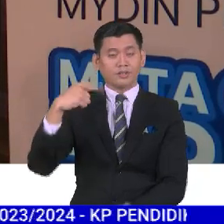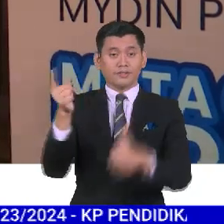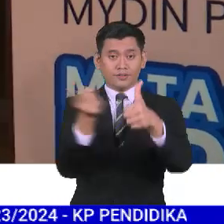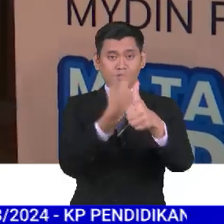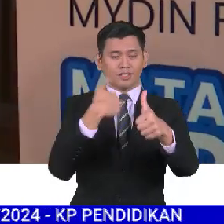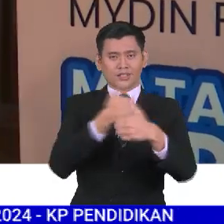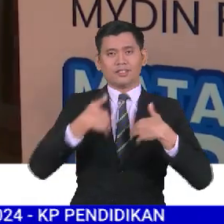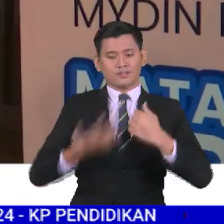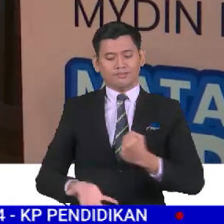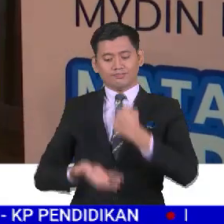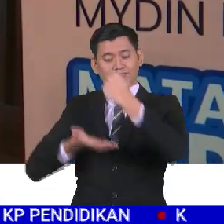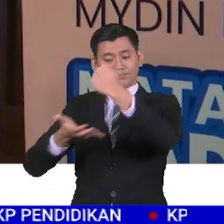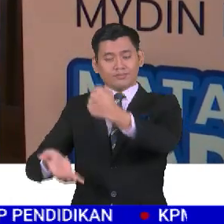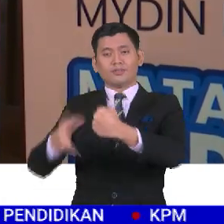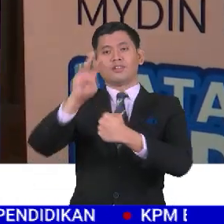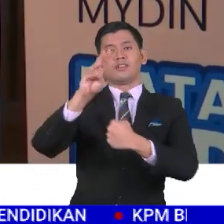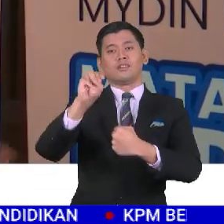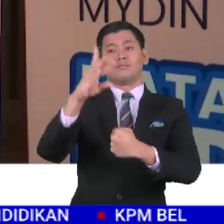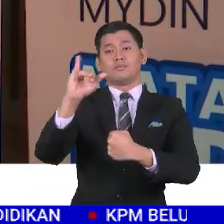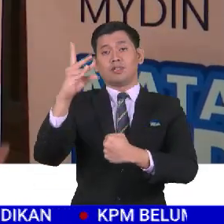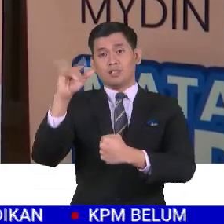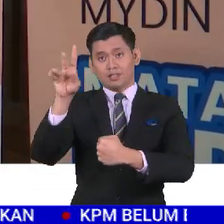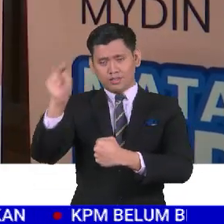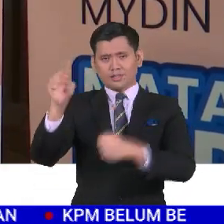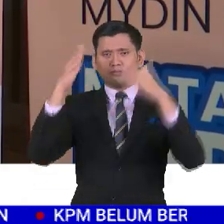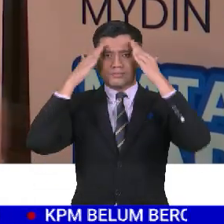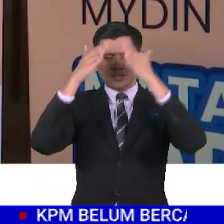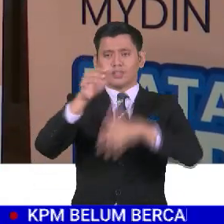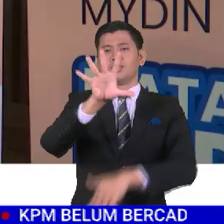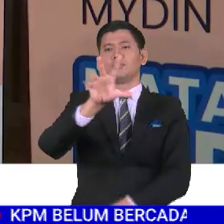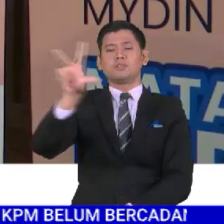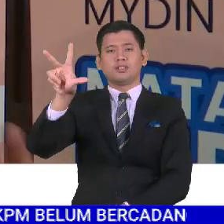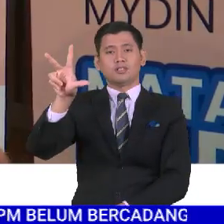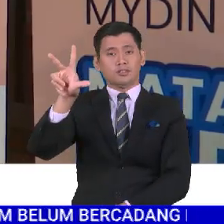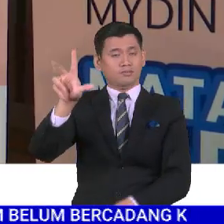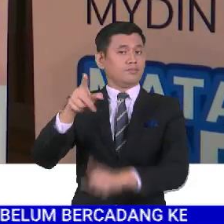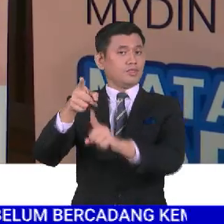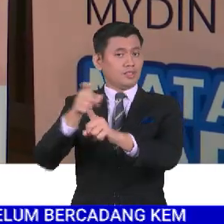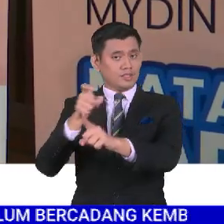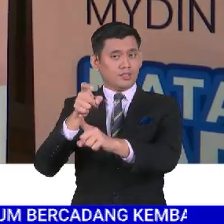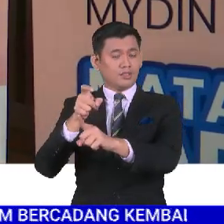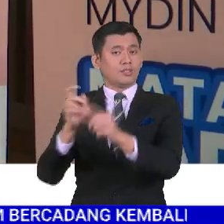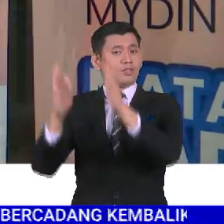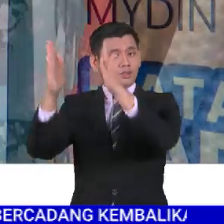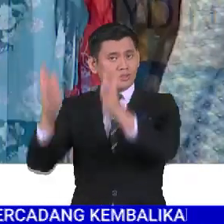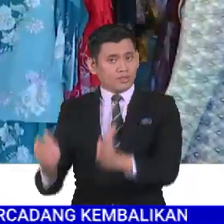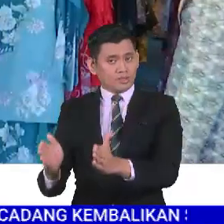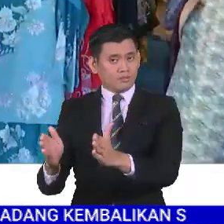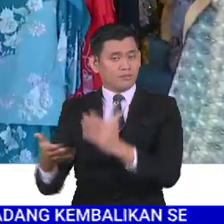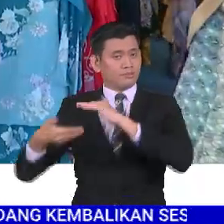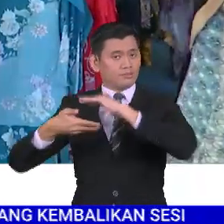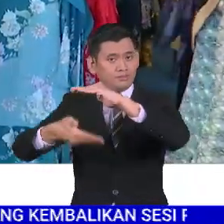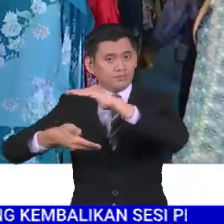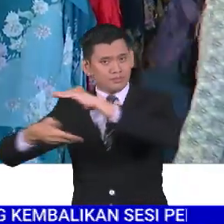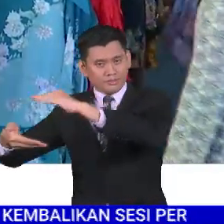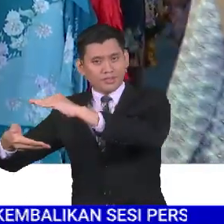ada satu tabung Maidin Prihatin di mana 53 pembekal-pembekal Maidin, bila pelanggan-pelanggan kita mau beli